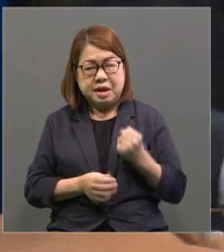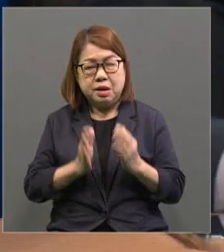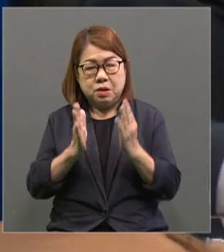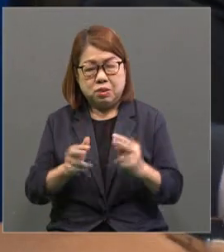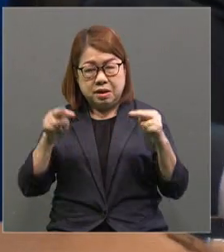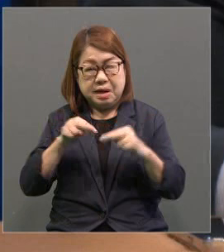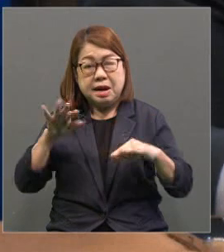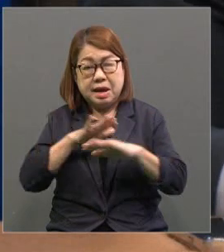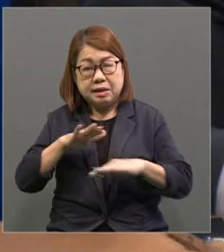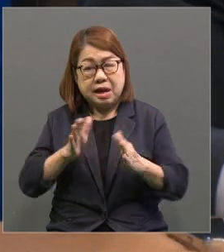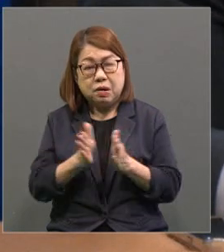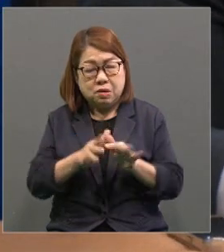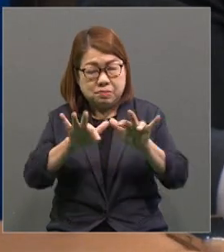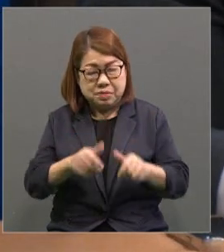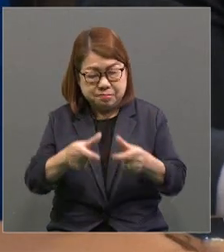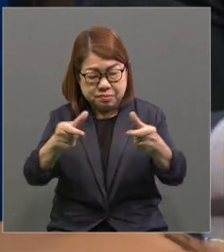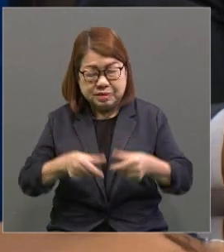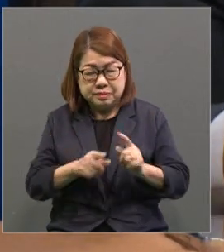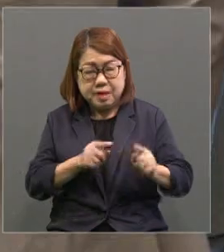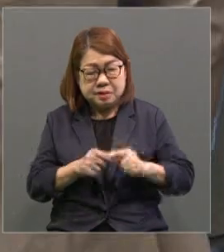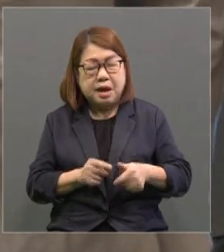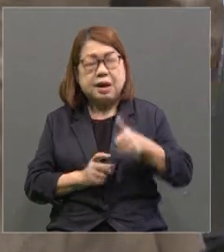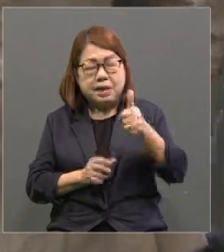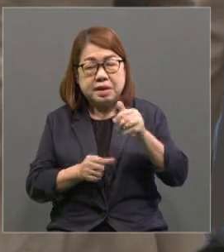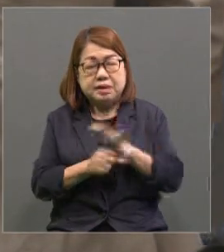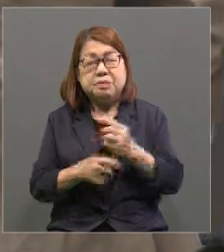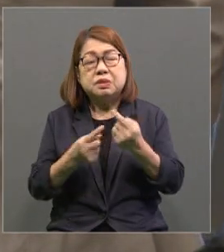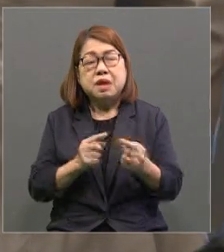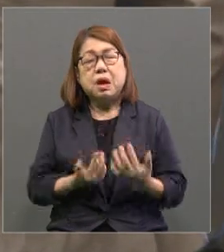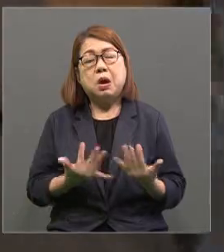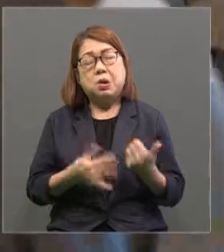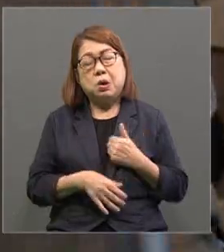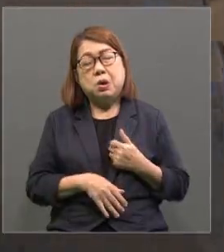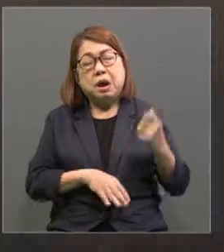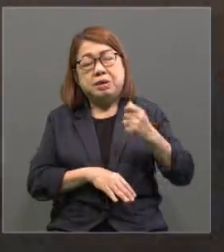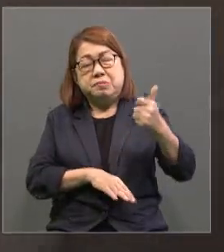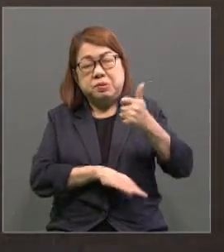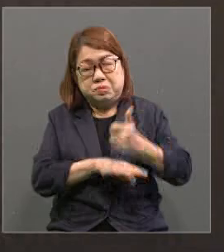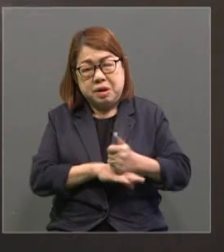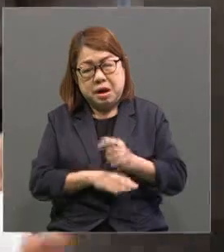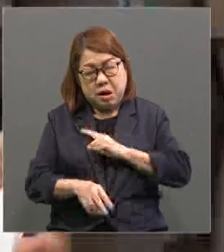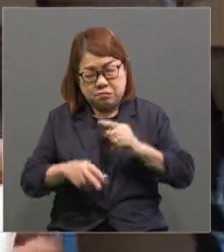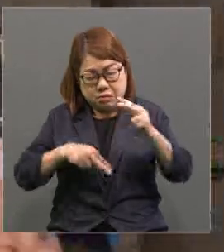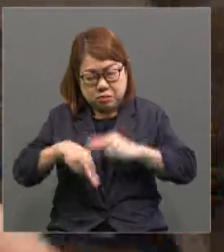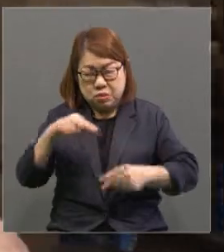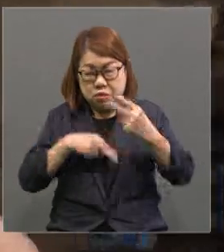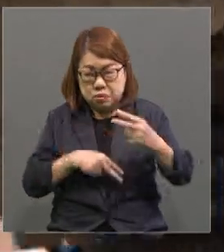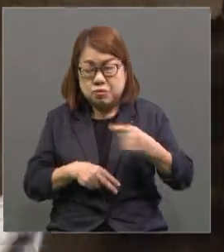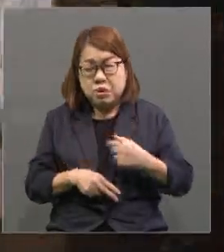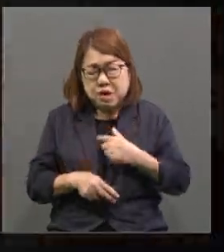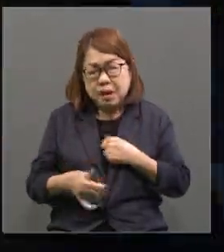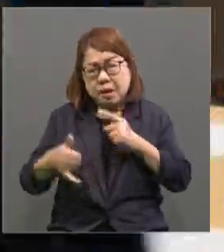ในวันนี้มีความสมบูรณ์แต่ว่าทั้งหมดก็ขึ้นอยู่กับดุลยพินิจของอธิบดีอัยการผู้ตรวจสำนวนว่าจะสั่งสอบเ